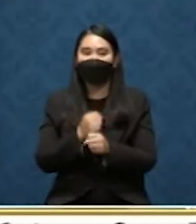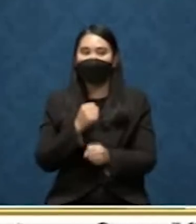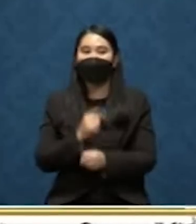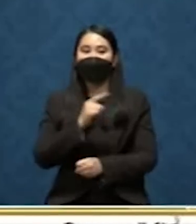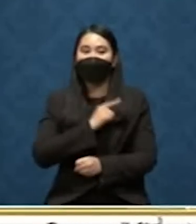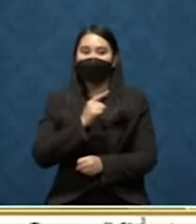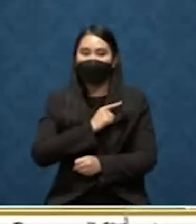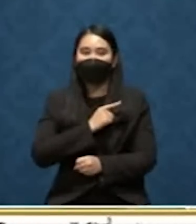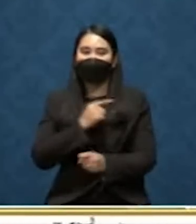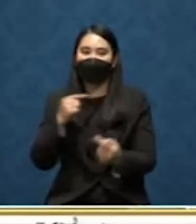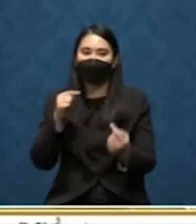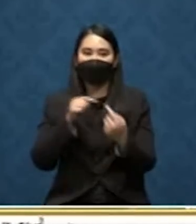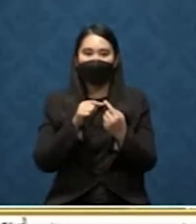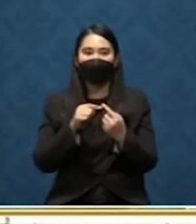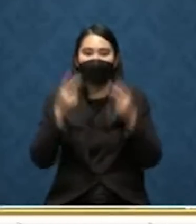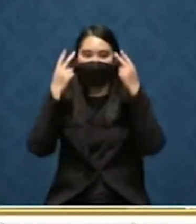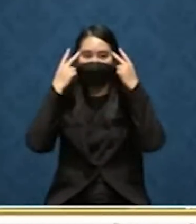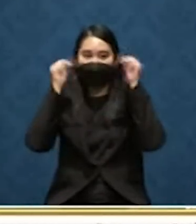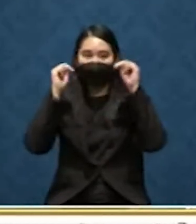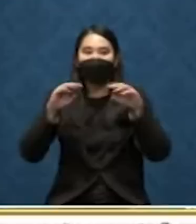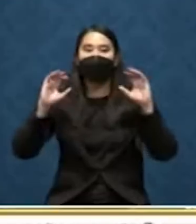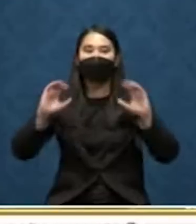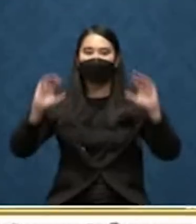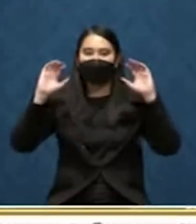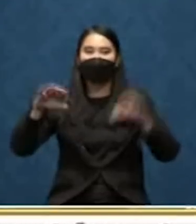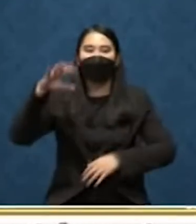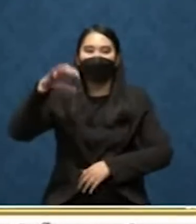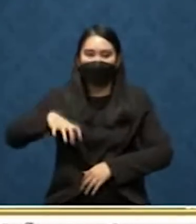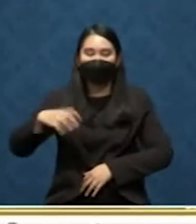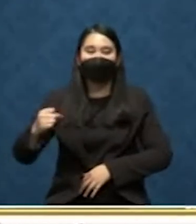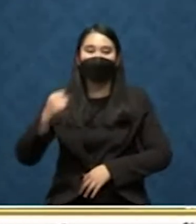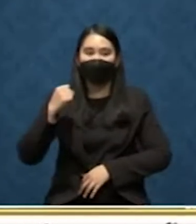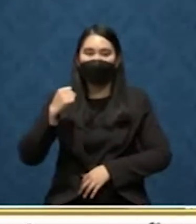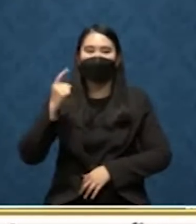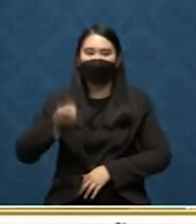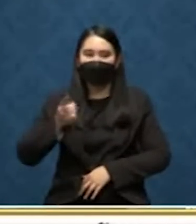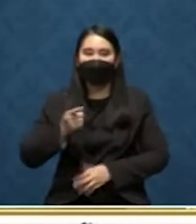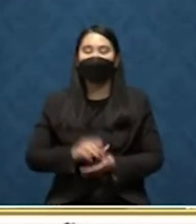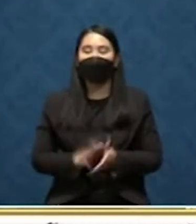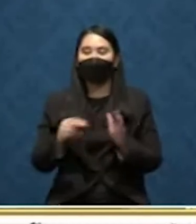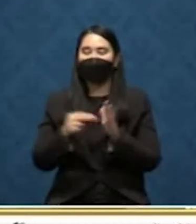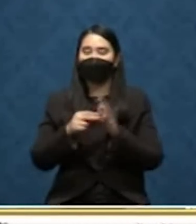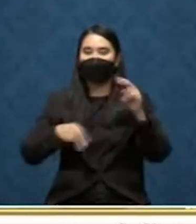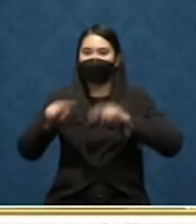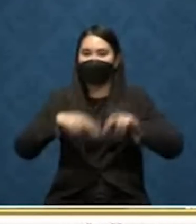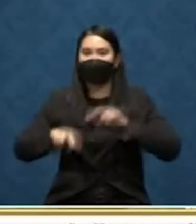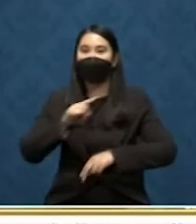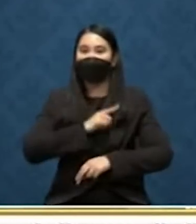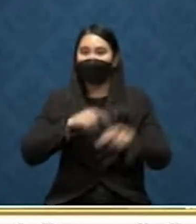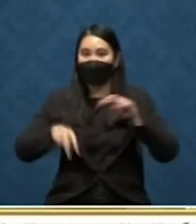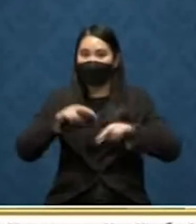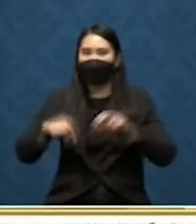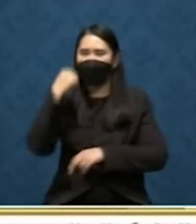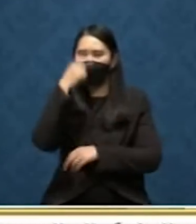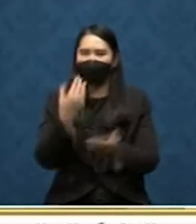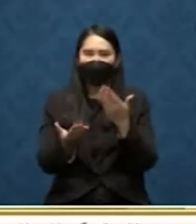ดชอบโดยตรงของนายกของร primer, ของหน่วยงานความมนคงแ้ๆที่ต้องตรวจตลาgon ใๆก็ตามท